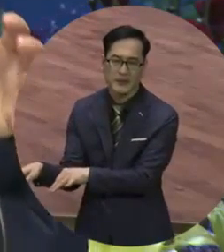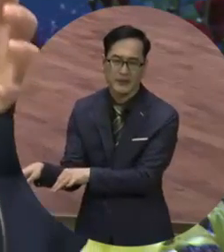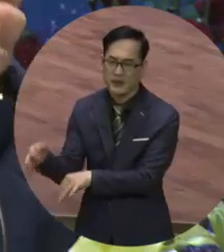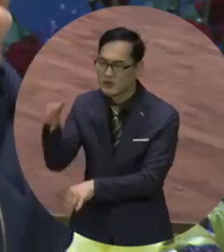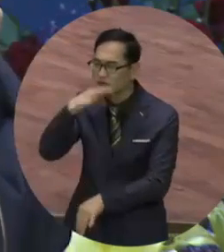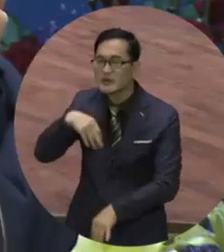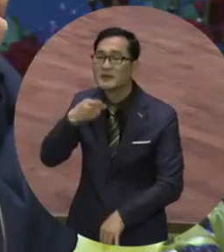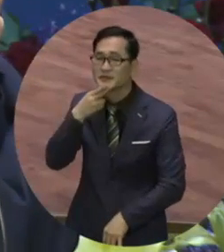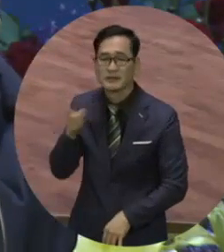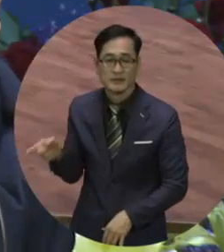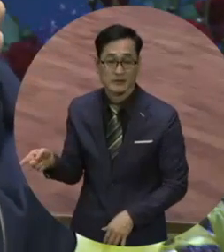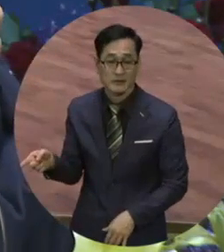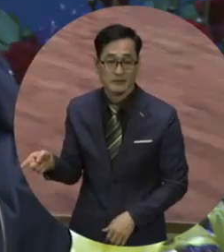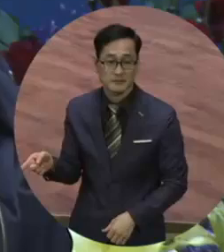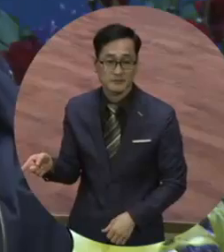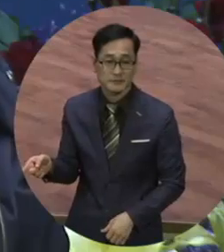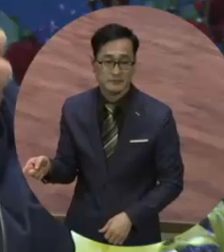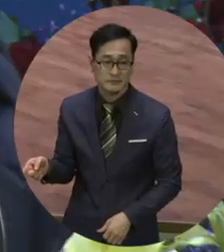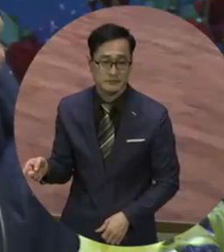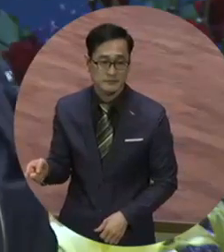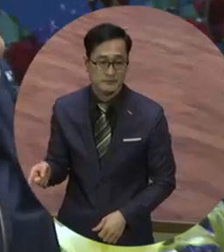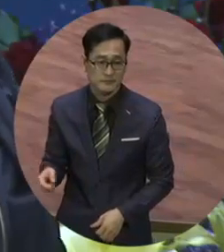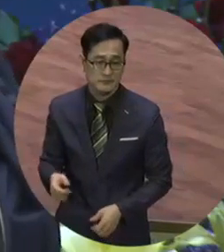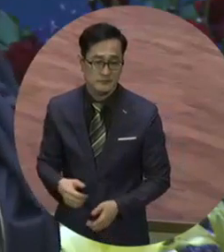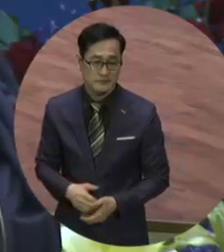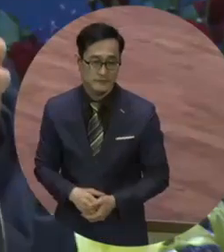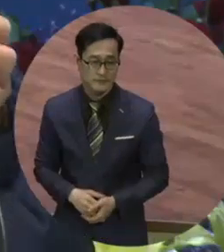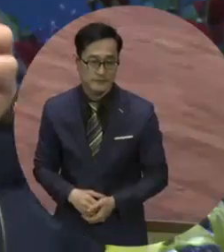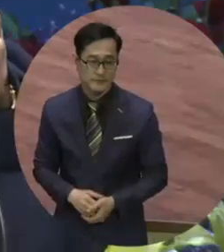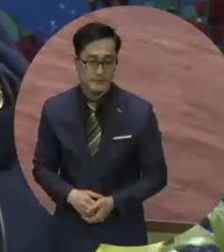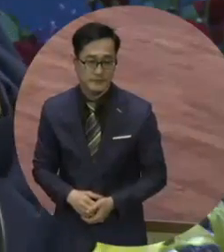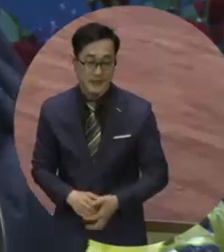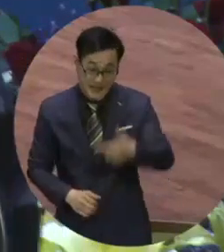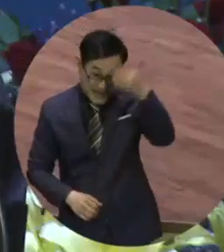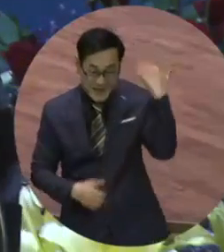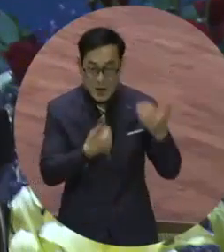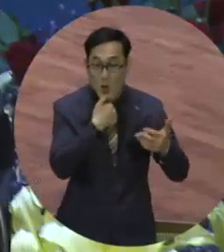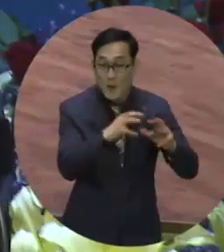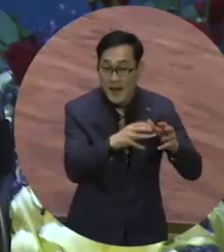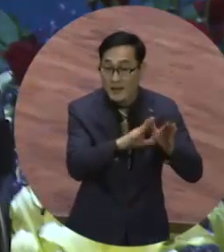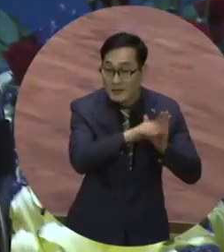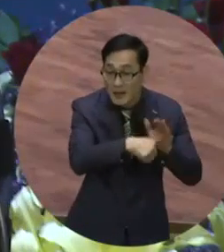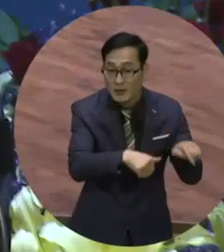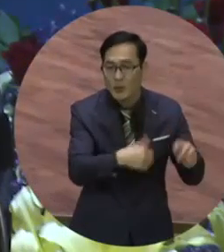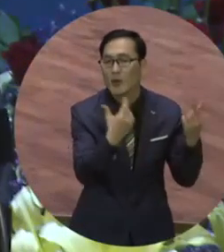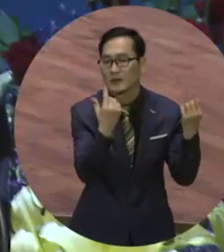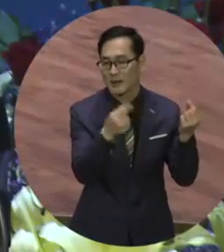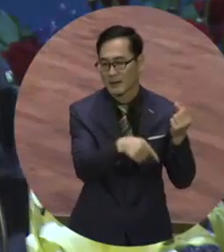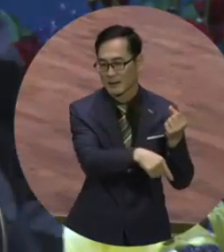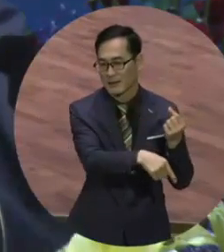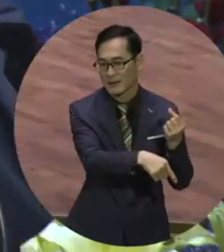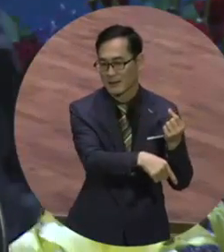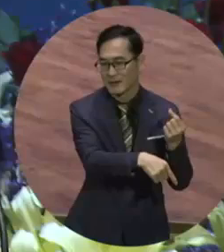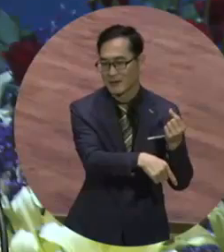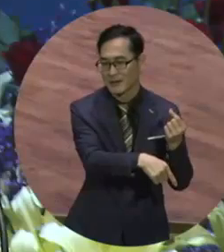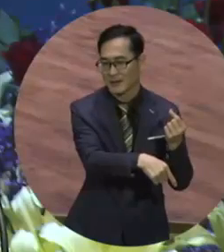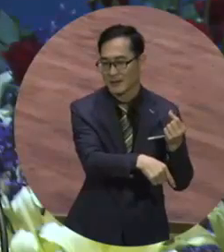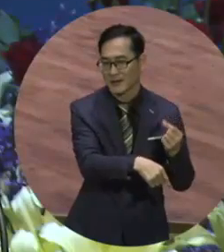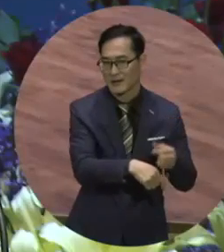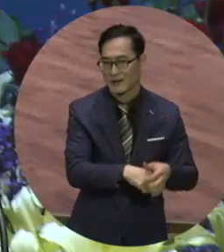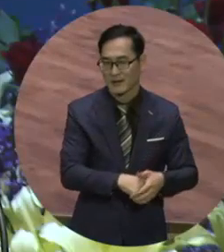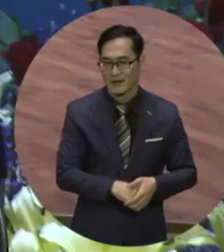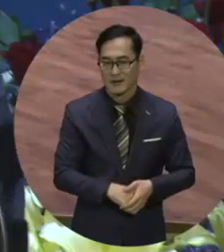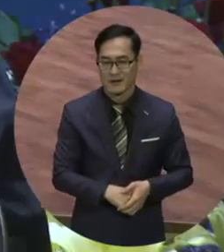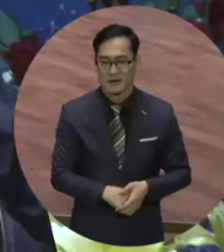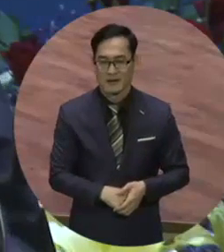여기에 사람들이 꽉 매였단 말이야. 그 당시도 마찬가지 지도자들이 여기 꽉 잡혀있단 말이야. 이것을 다